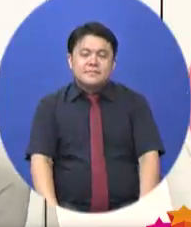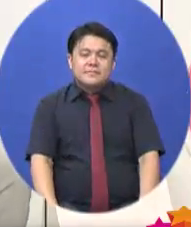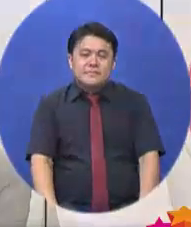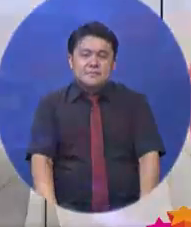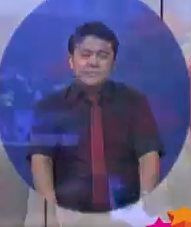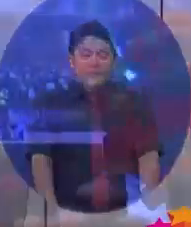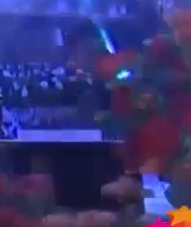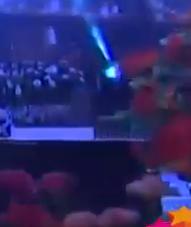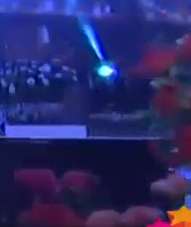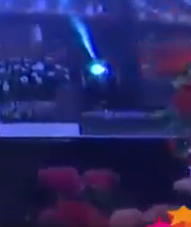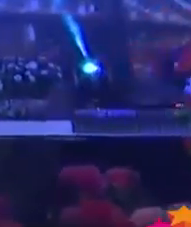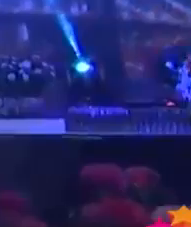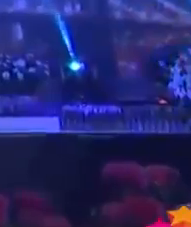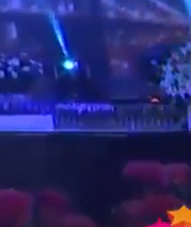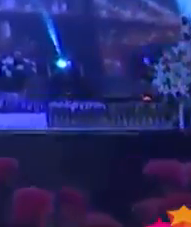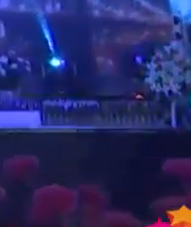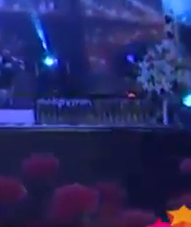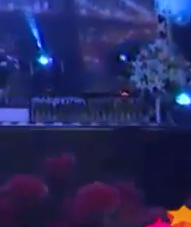사연!